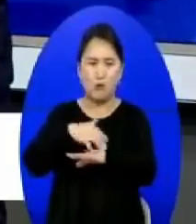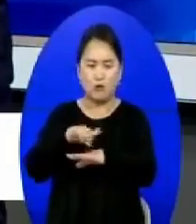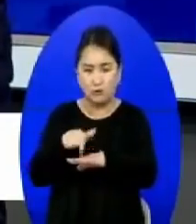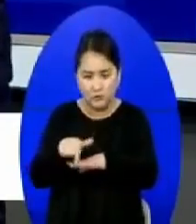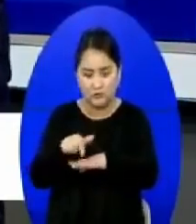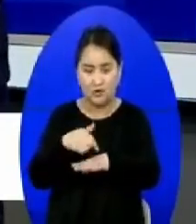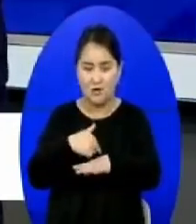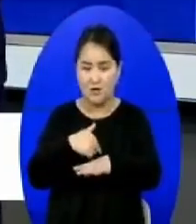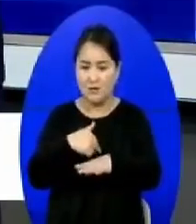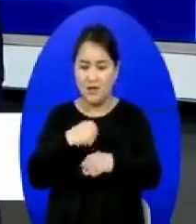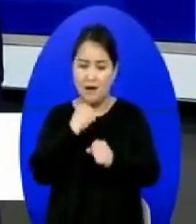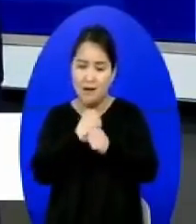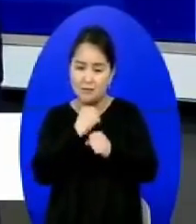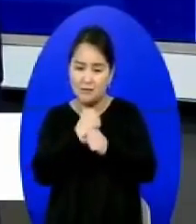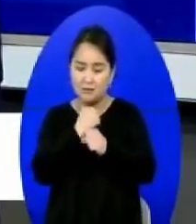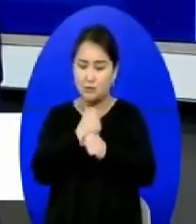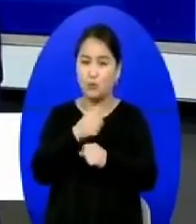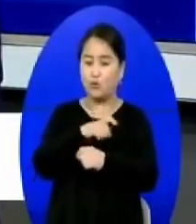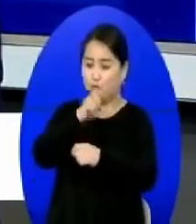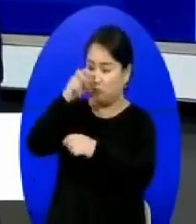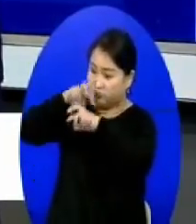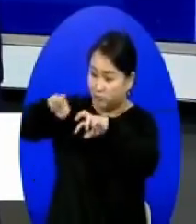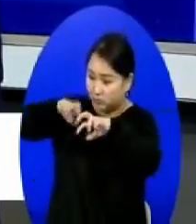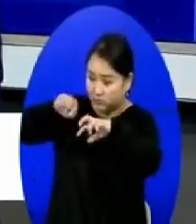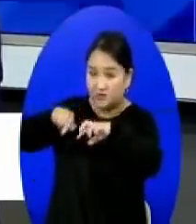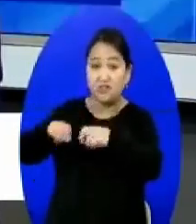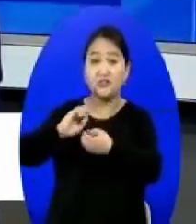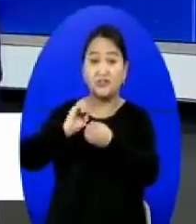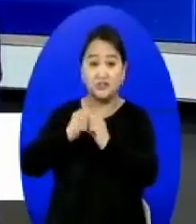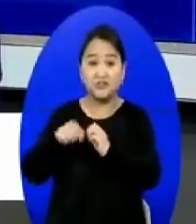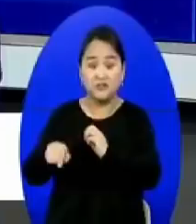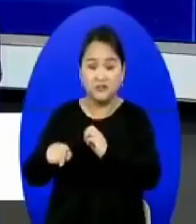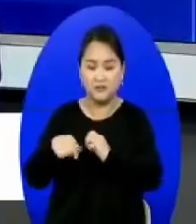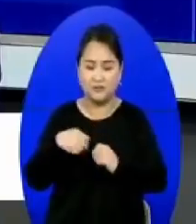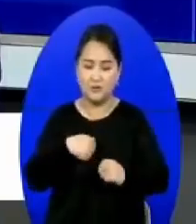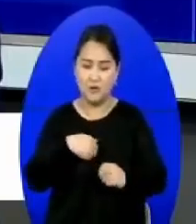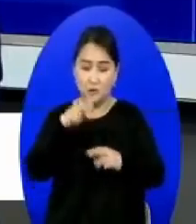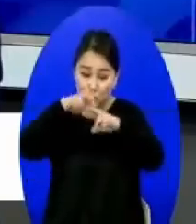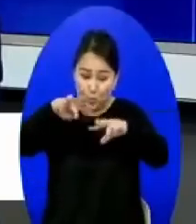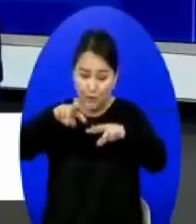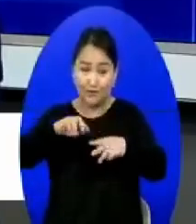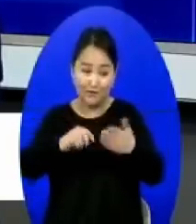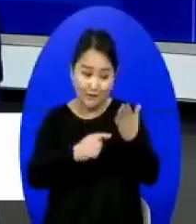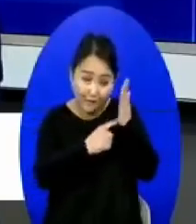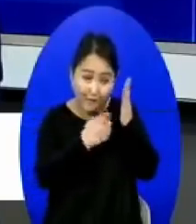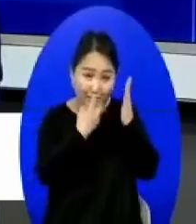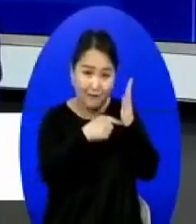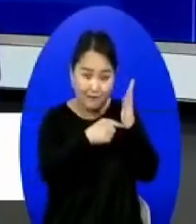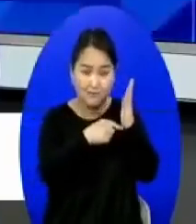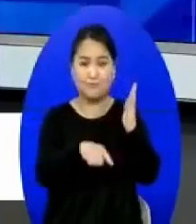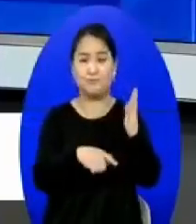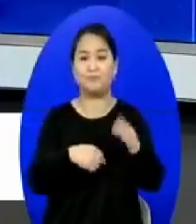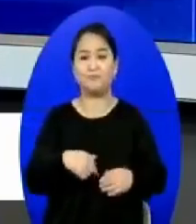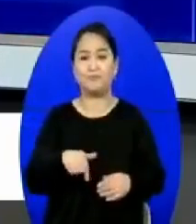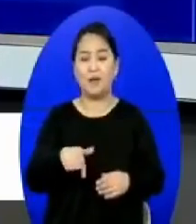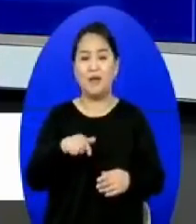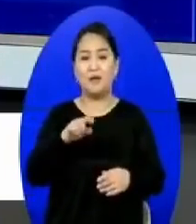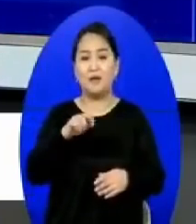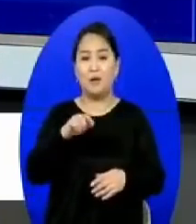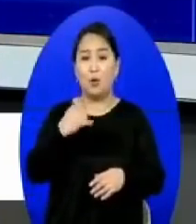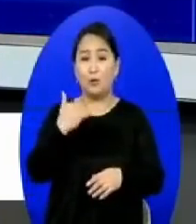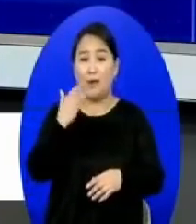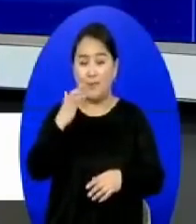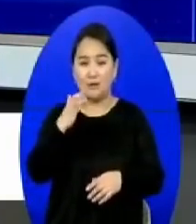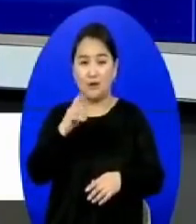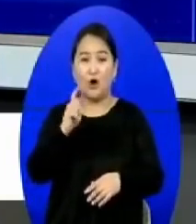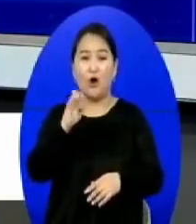хэрэгцсэн ажил дээр тодорхой хэмжээний хөндлөнгийн судалгаа бол хийсэн. За энэ судалгаагаар болоод гарахад өнгөрч үеийн хэрэгжүүлсэн арга хэмжээнд дээр бол нэг нийслэлийн хотын